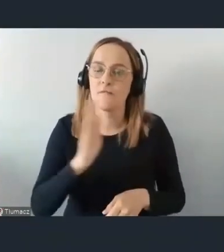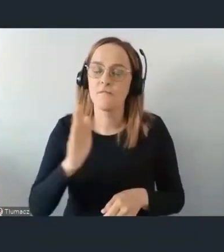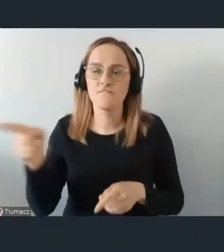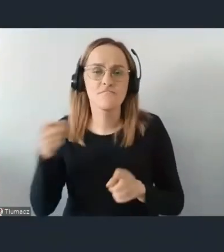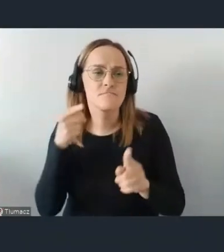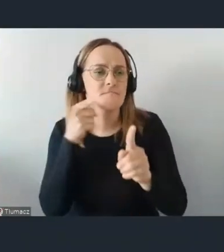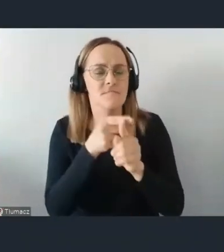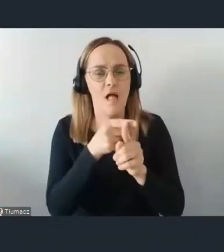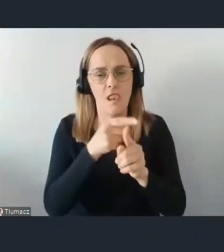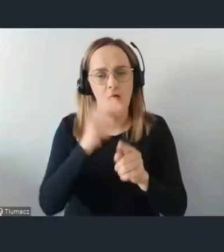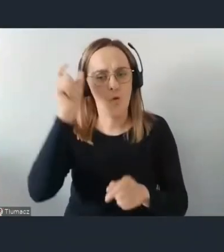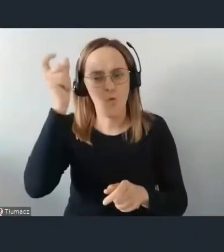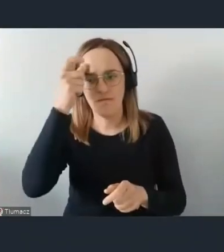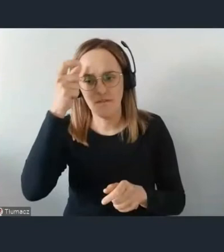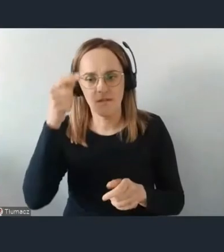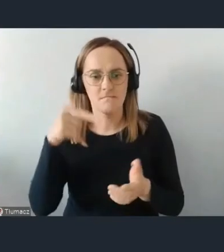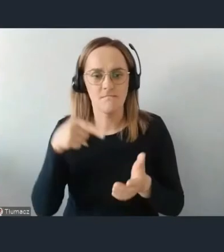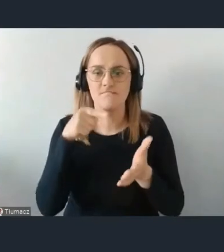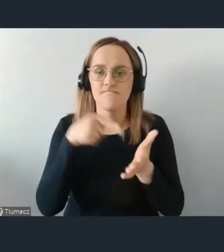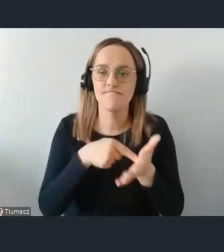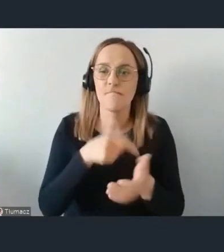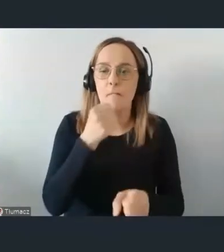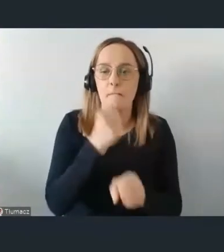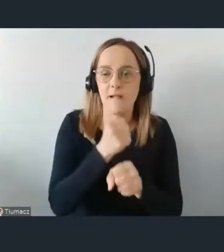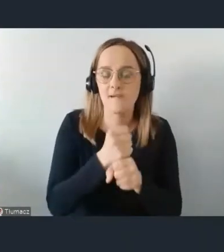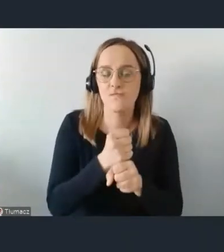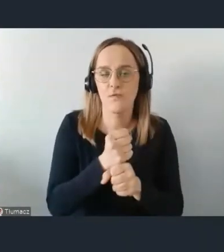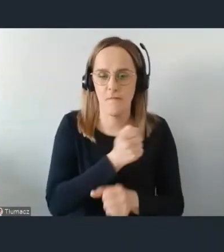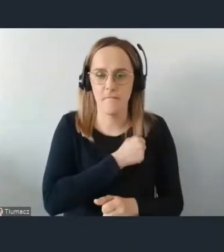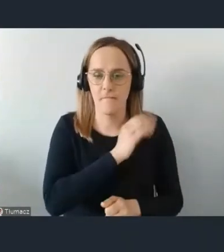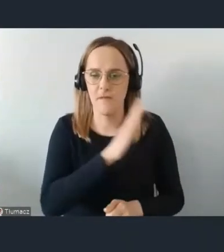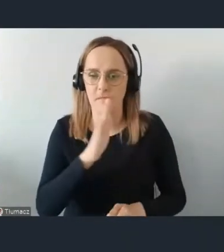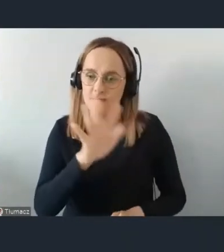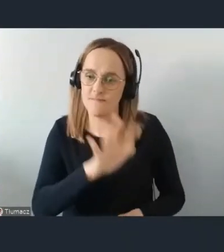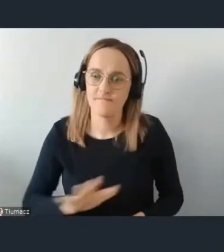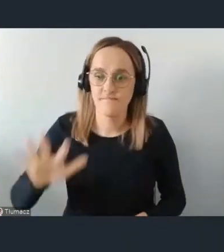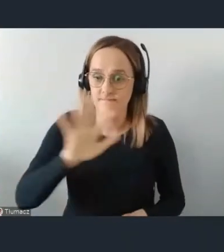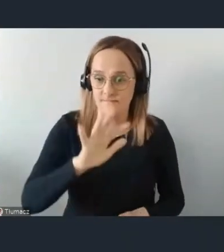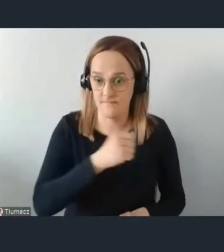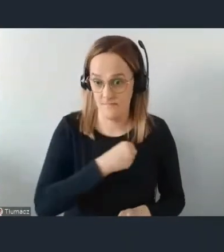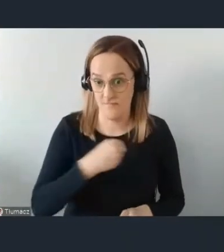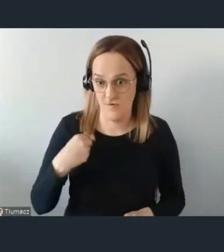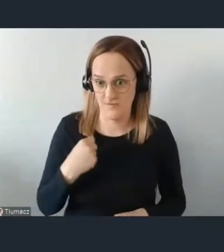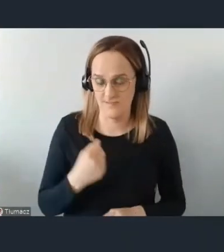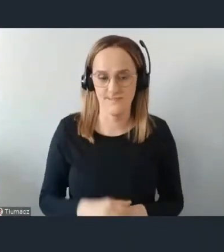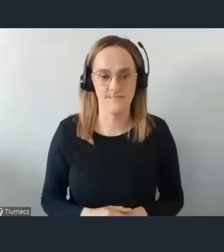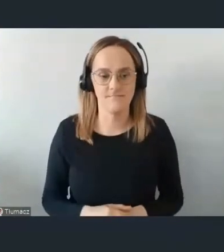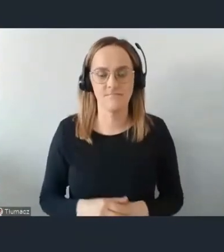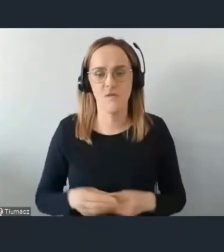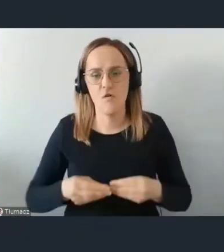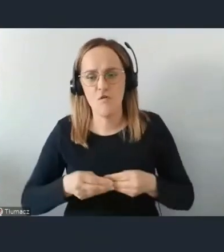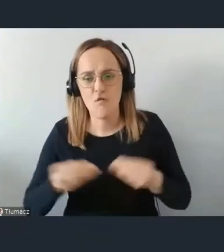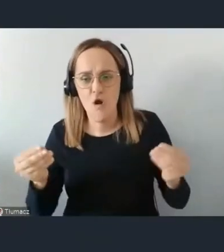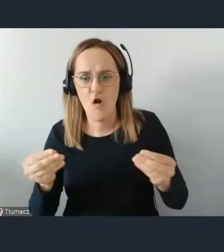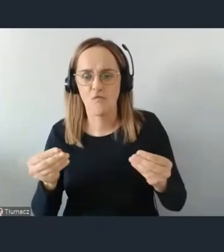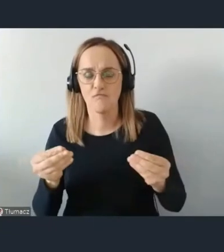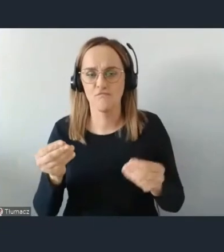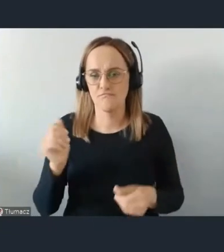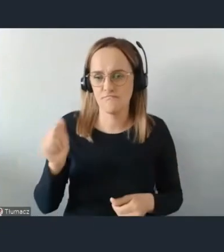skierowany głównie do osób pracujących w bibliotekach w całej Polsce, a celem tego projektu jest rozwój kompetencji